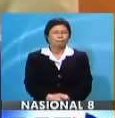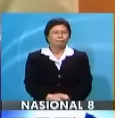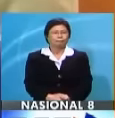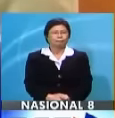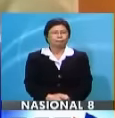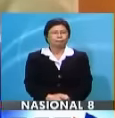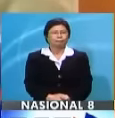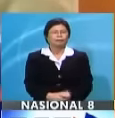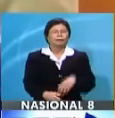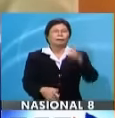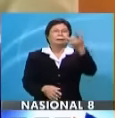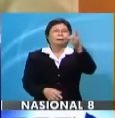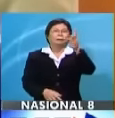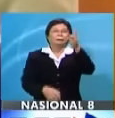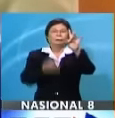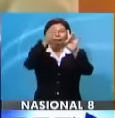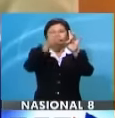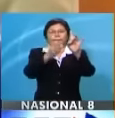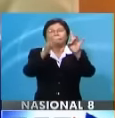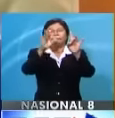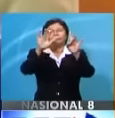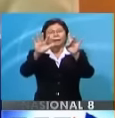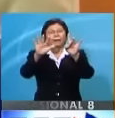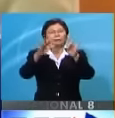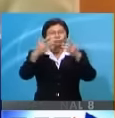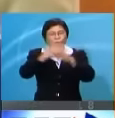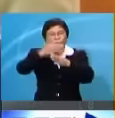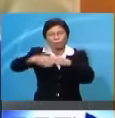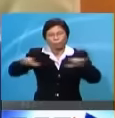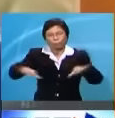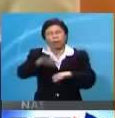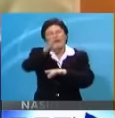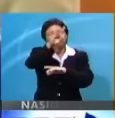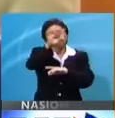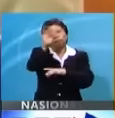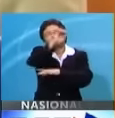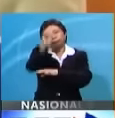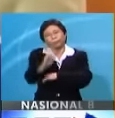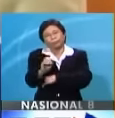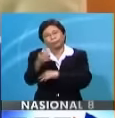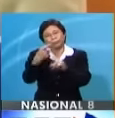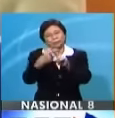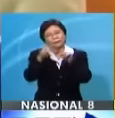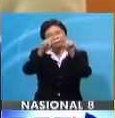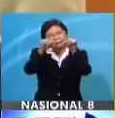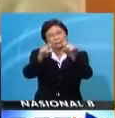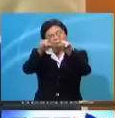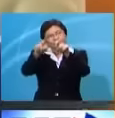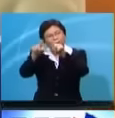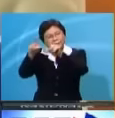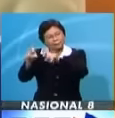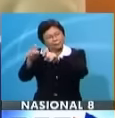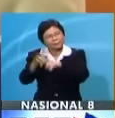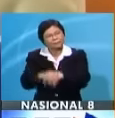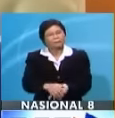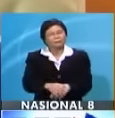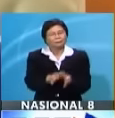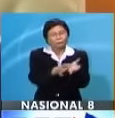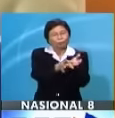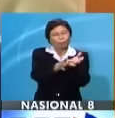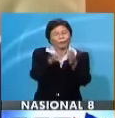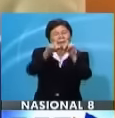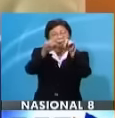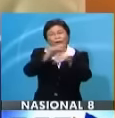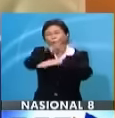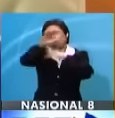SAT 18 Mei telah menjalankan 89% dari segi test, doping test